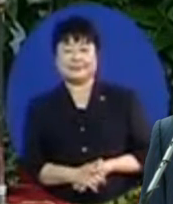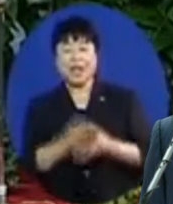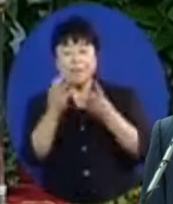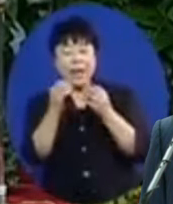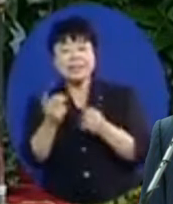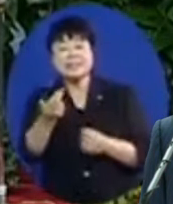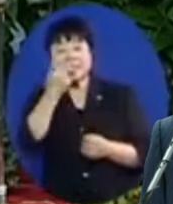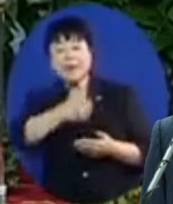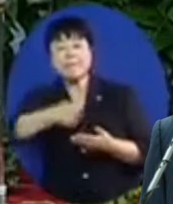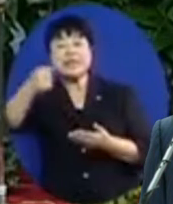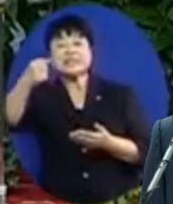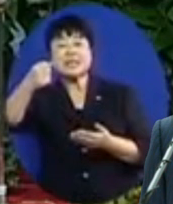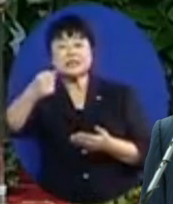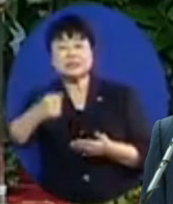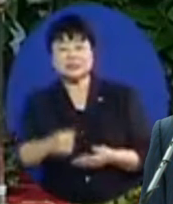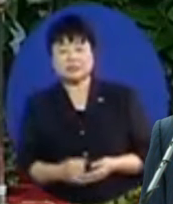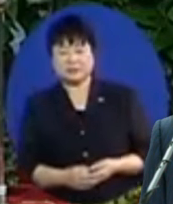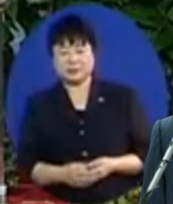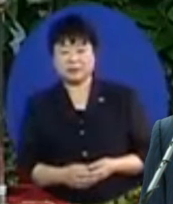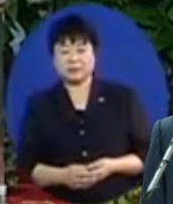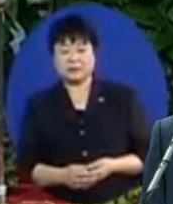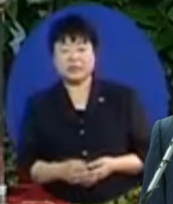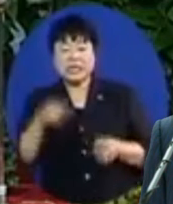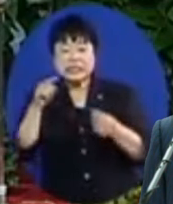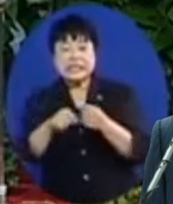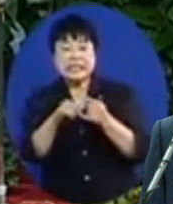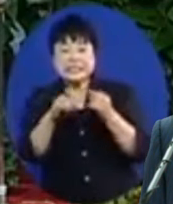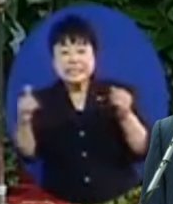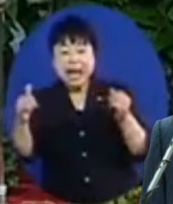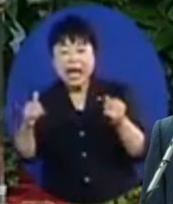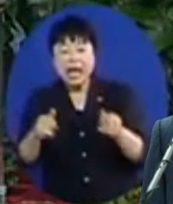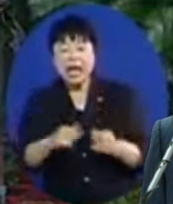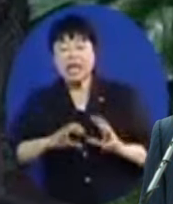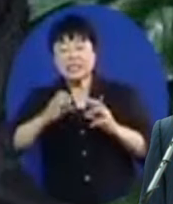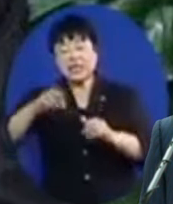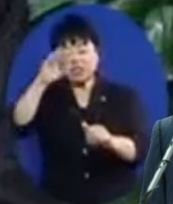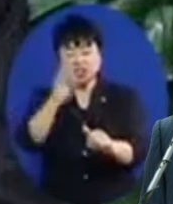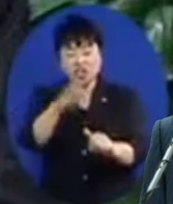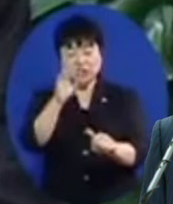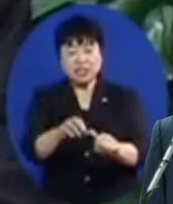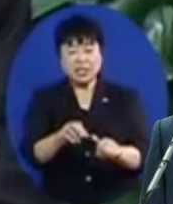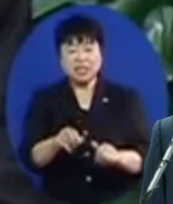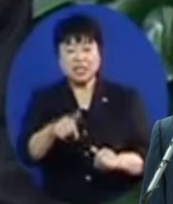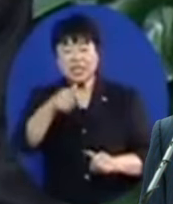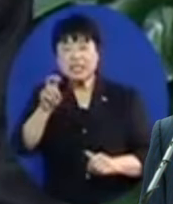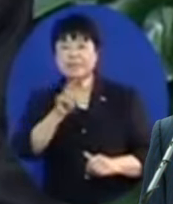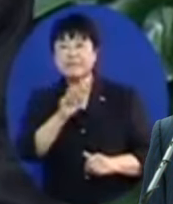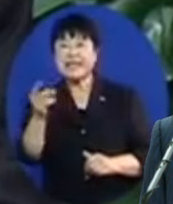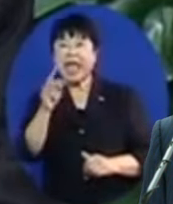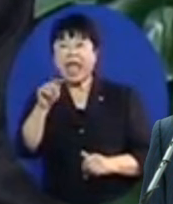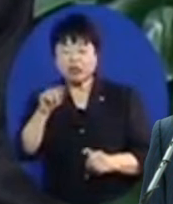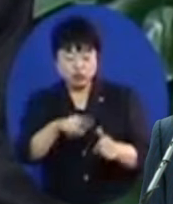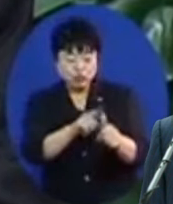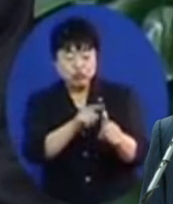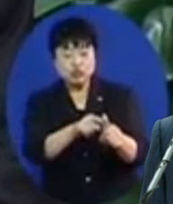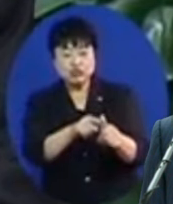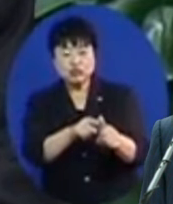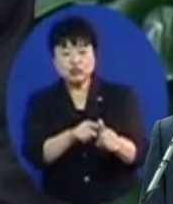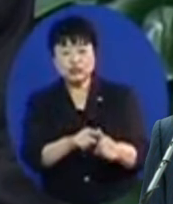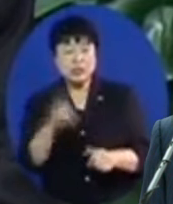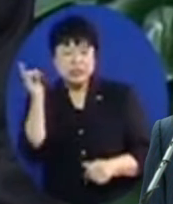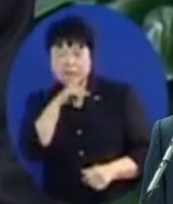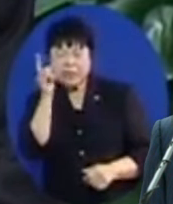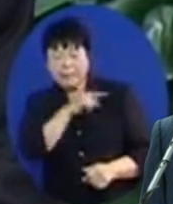많은 생명을 빼앗아간 그를 세상은 정죄했습니다. 세상은 김대두라면 몸살을 치고 그놈은 열 번